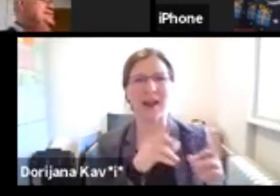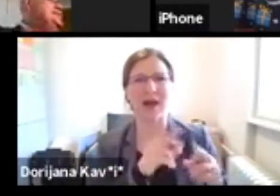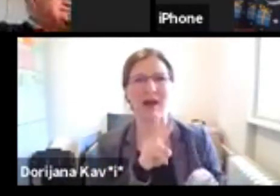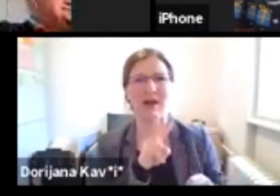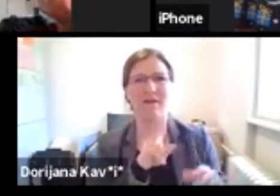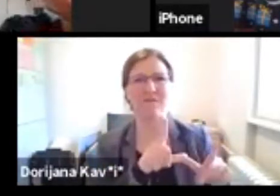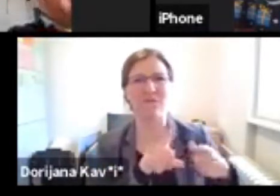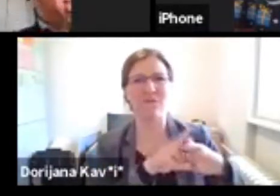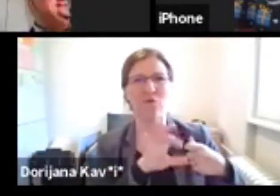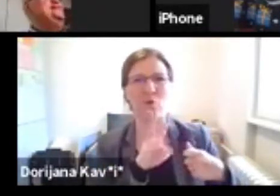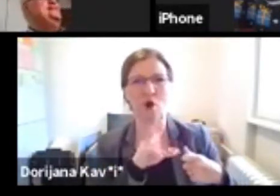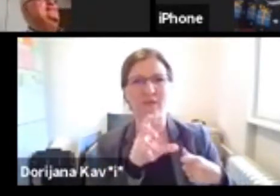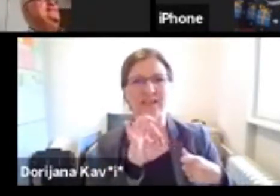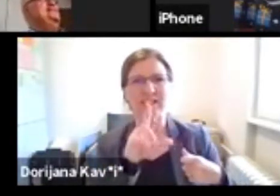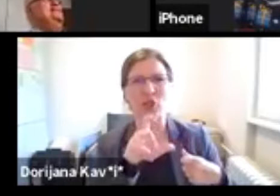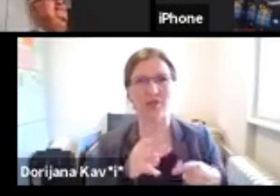A i dobro kuham koji je ona.